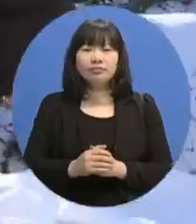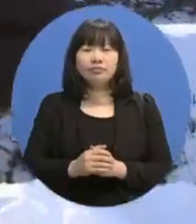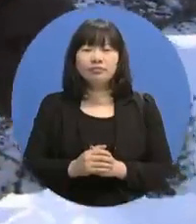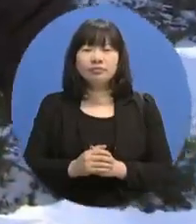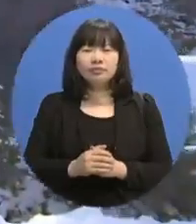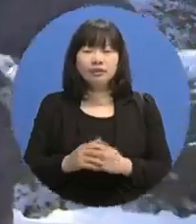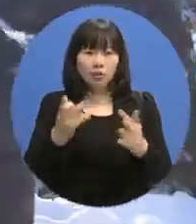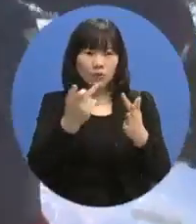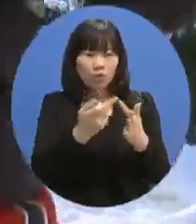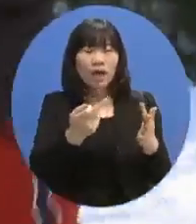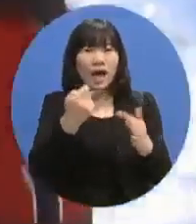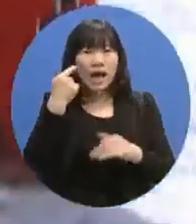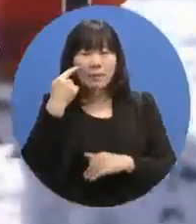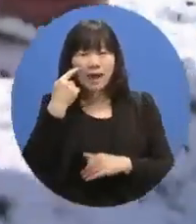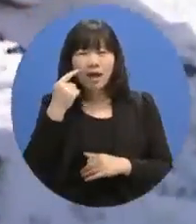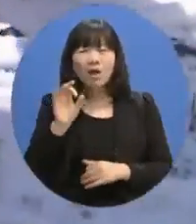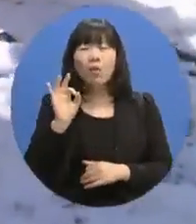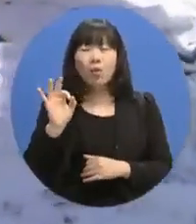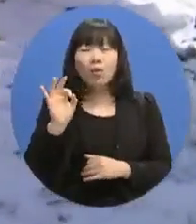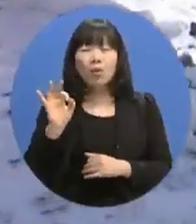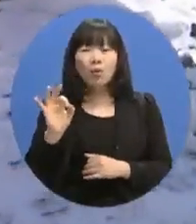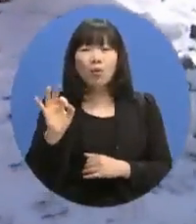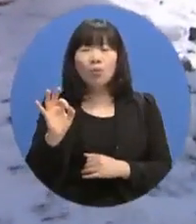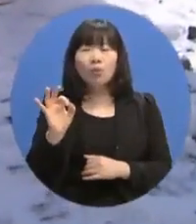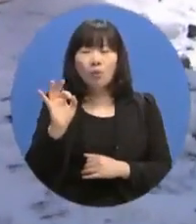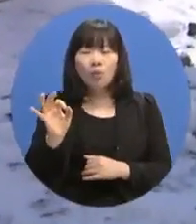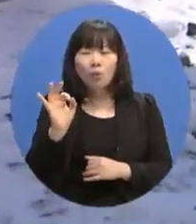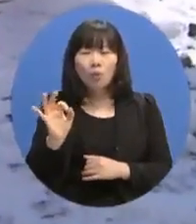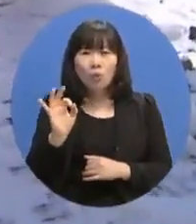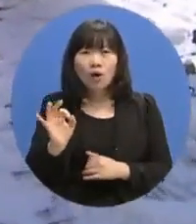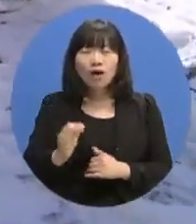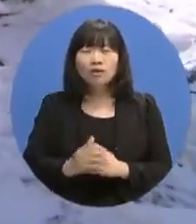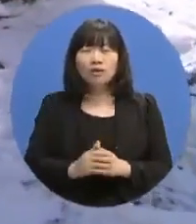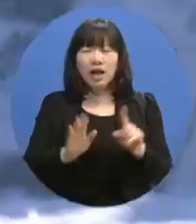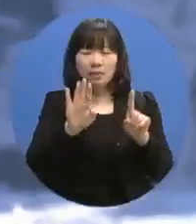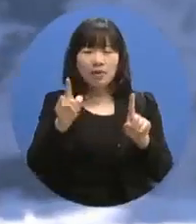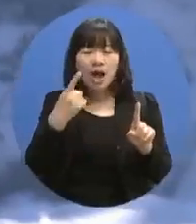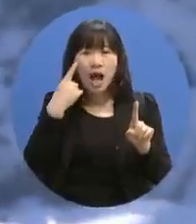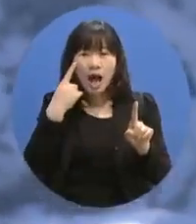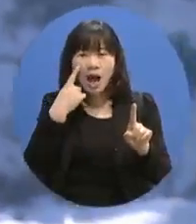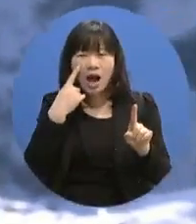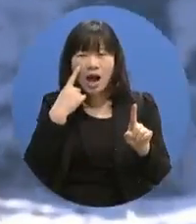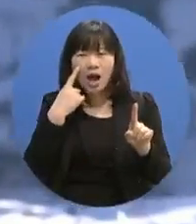해. 옳지. 옳지. 한번 해봐야지.